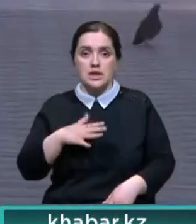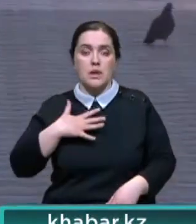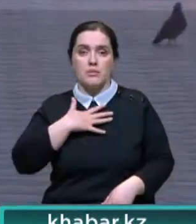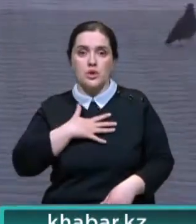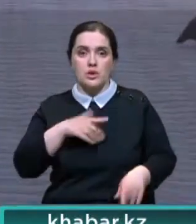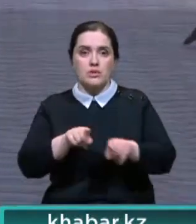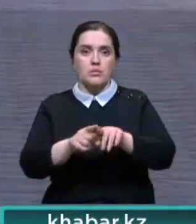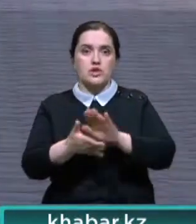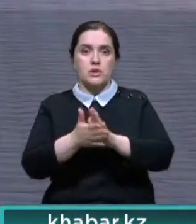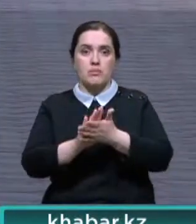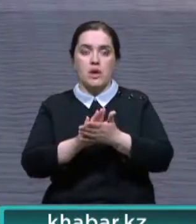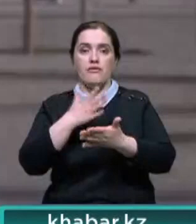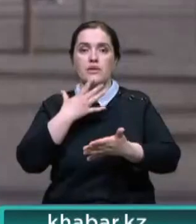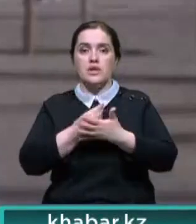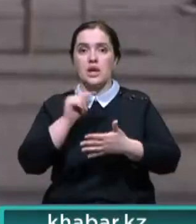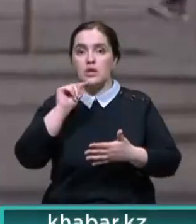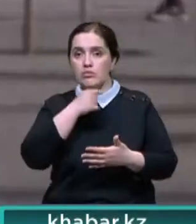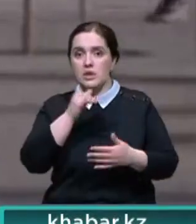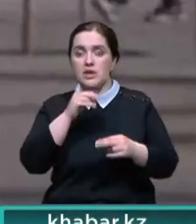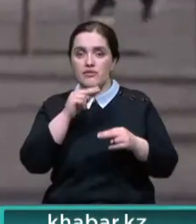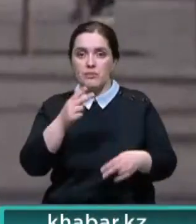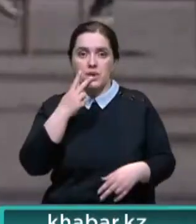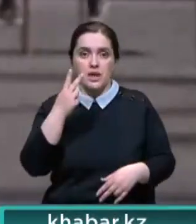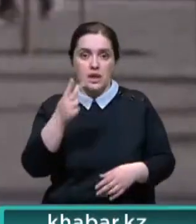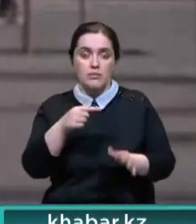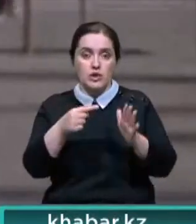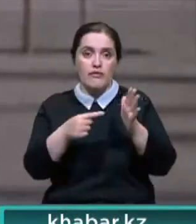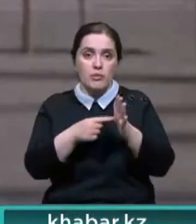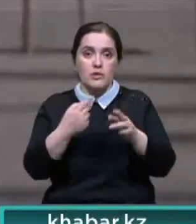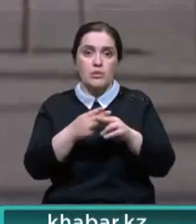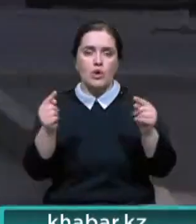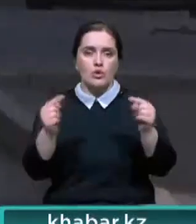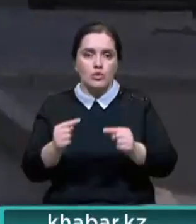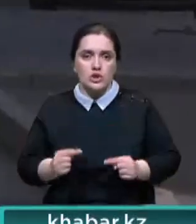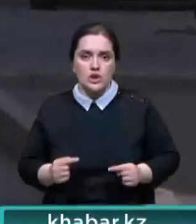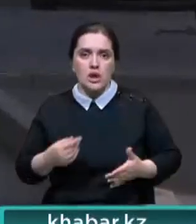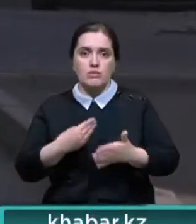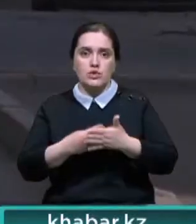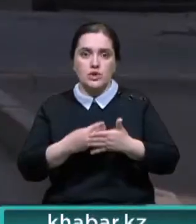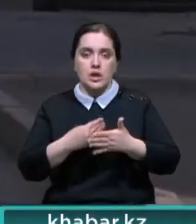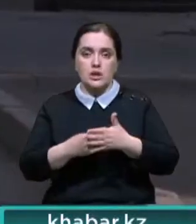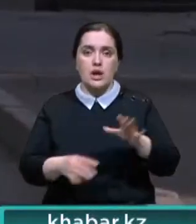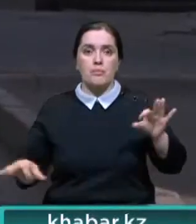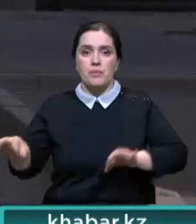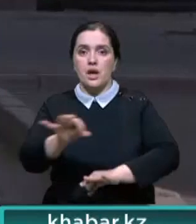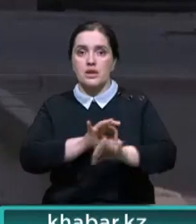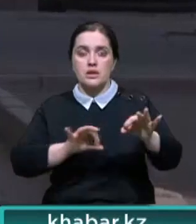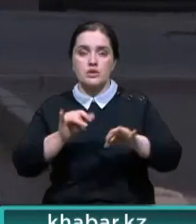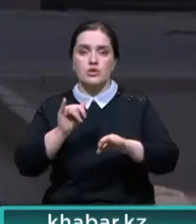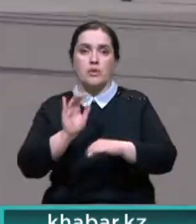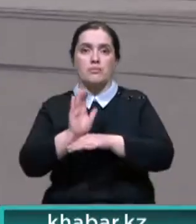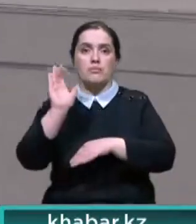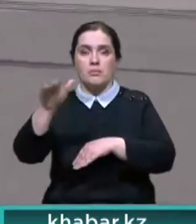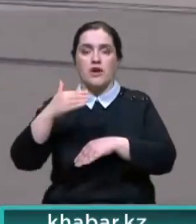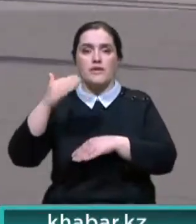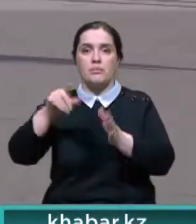сенаторы обеспокоены таким положением дел в отечественной экономике и внимательно рассмотрят вопрос в рамках уточнения бюджета страны, проект которого поступил в